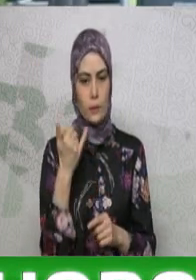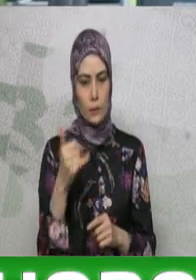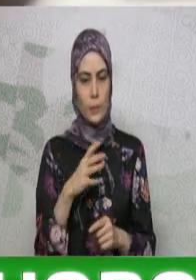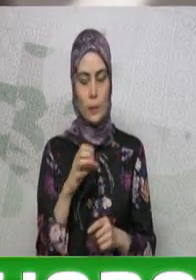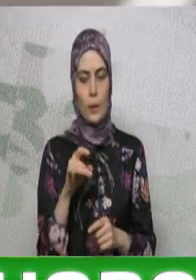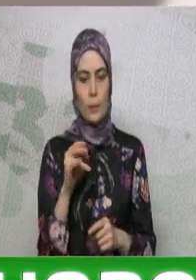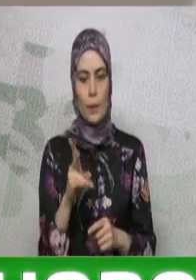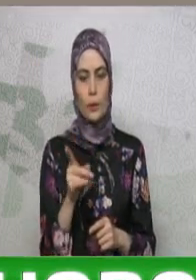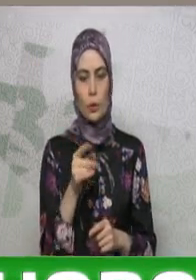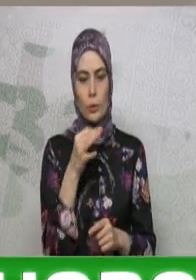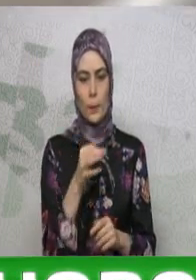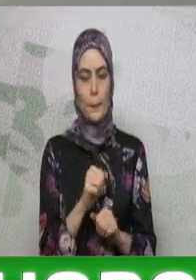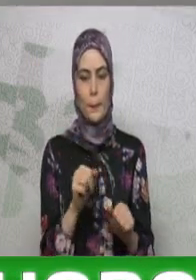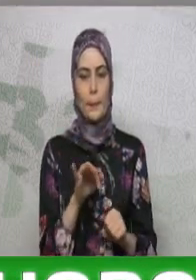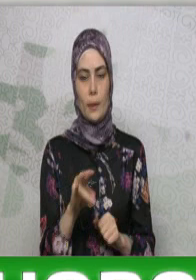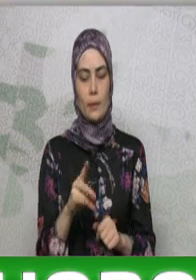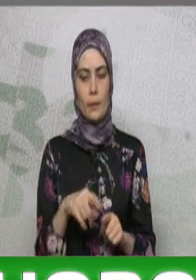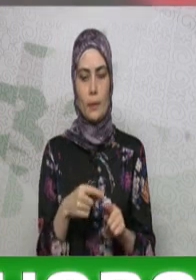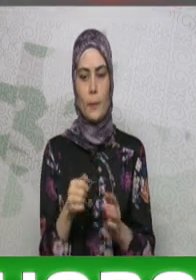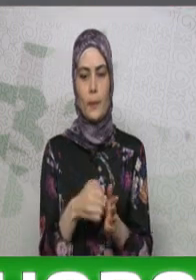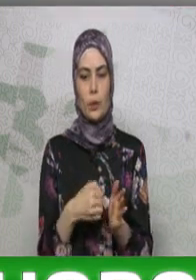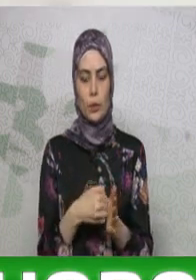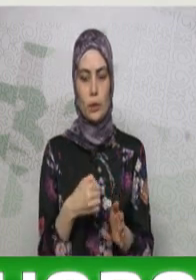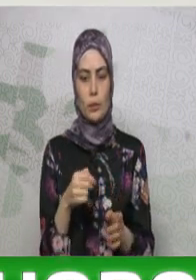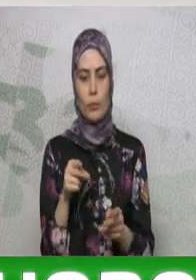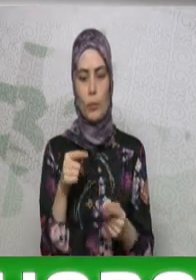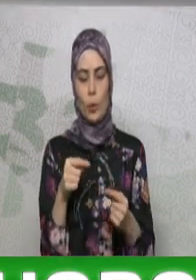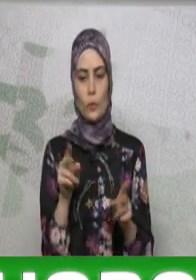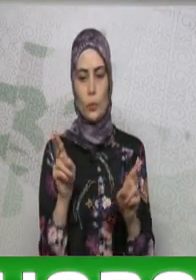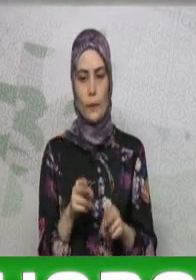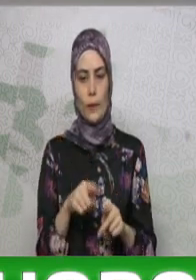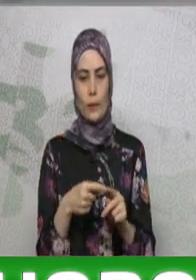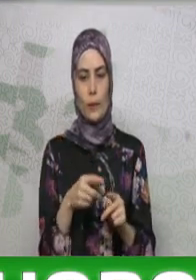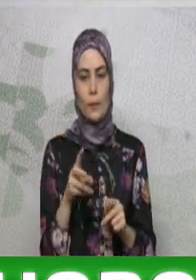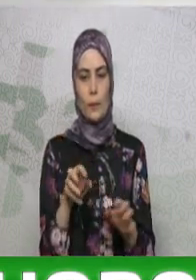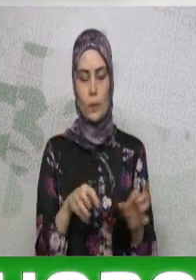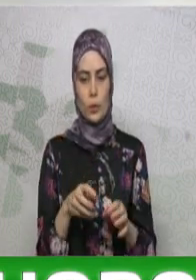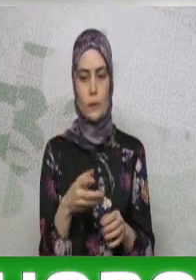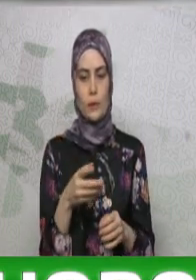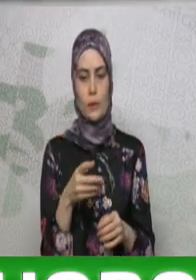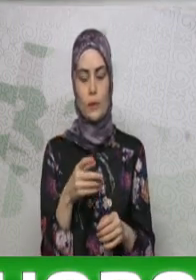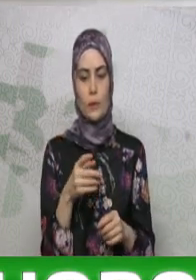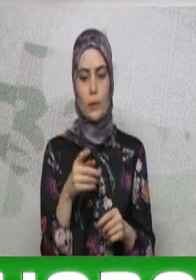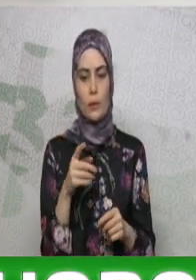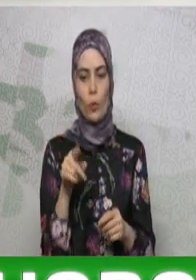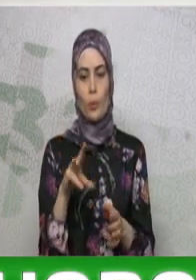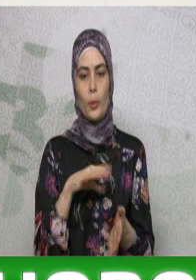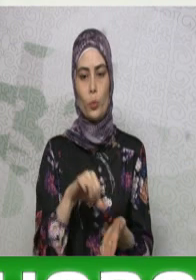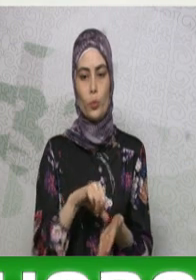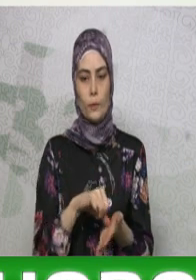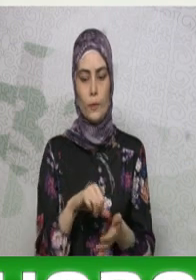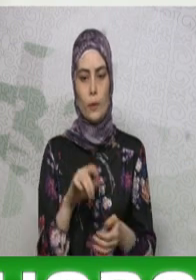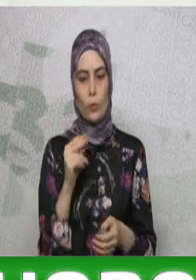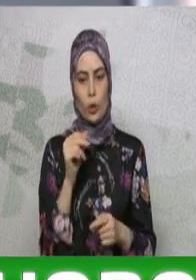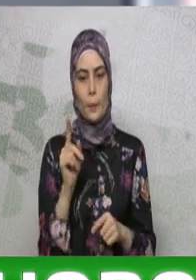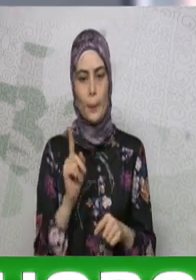Сбербанк, чтобы сообщить о минировании. Причиной этих противоправных действий стали махинации со средствами предприятия, к которым он причастен. Мужчину